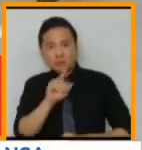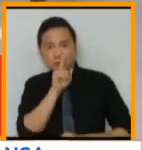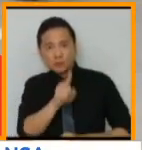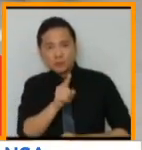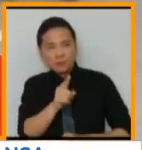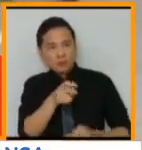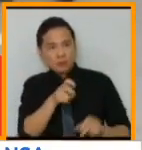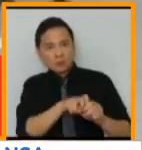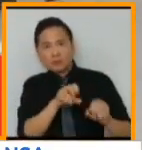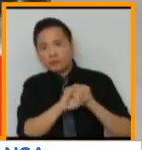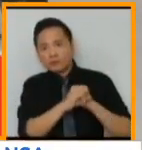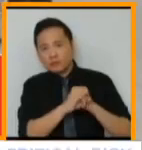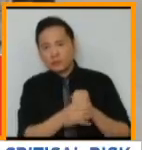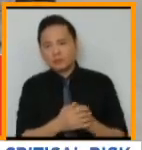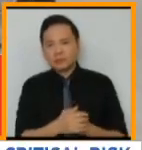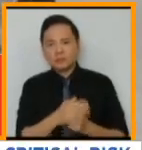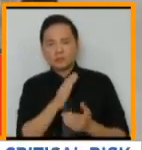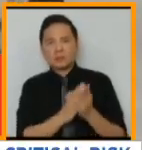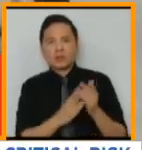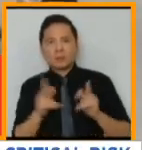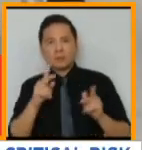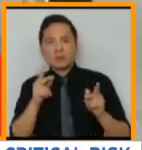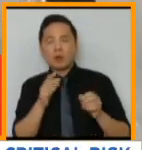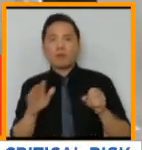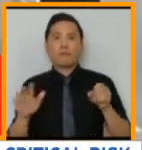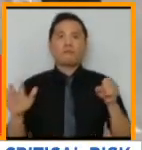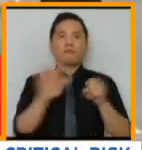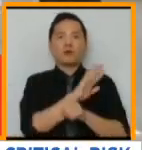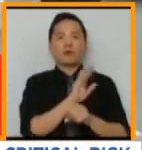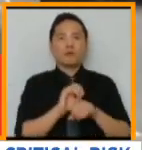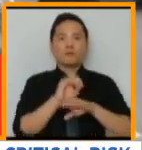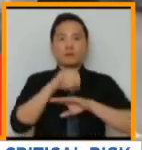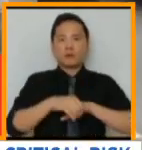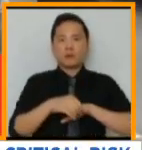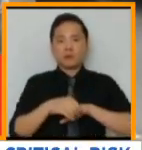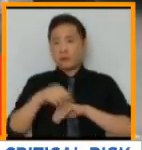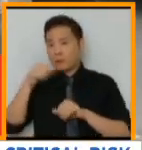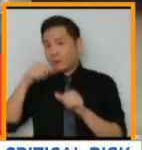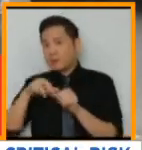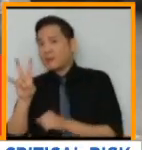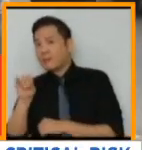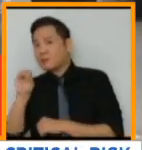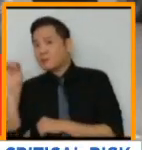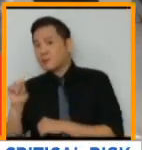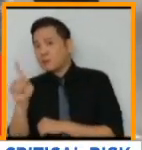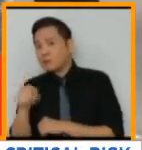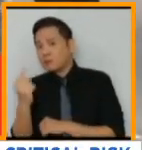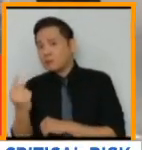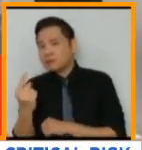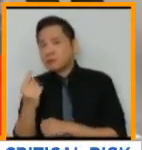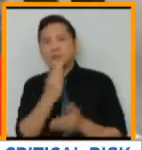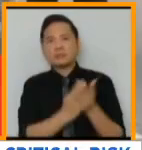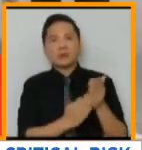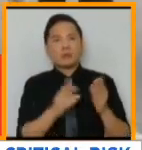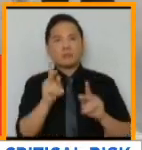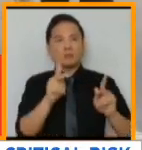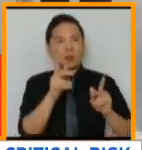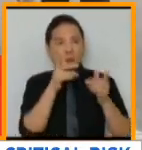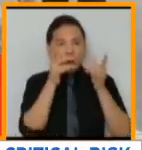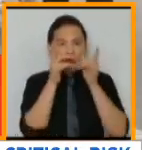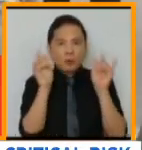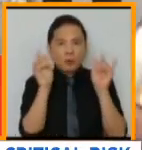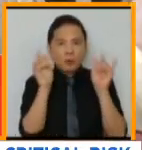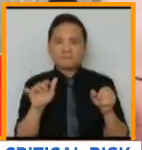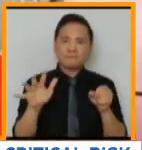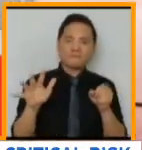dito sa capacity level. No? Sa ngayon kasi 70%, pero may ilang mga sasakyan na talaga parang punuan na. So ang